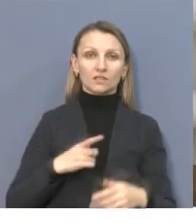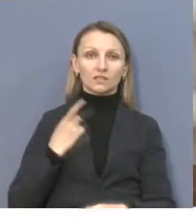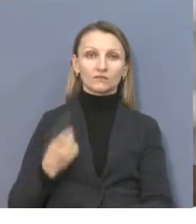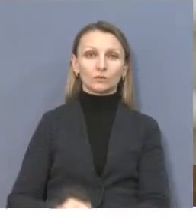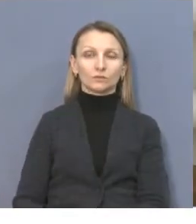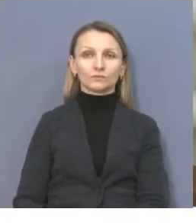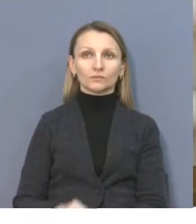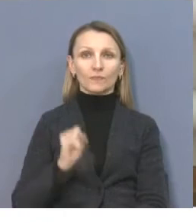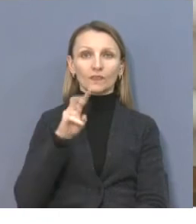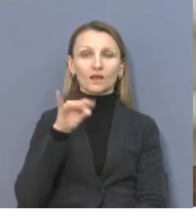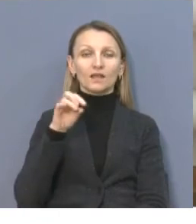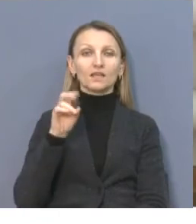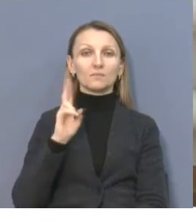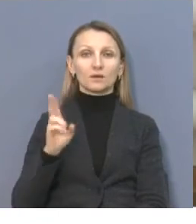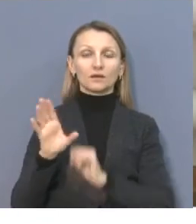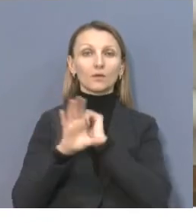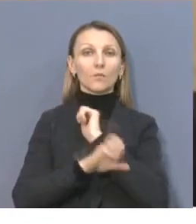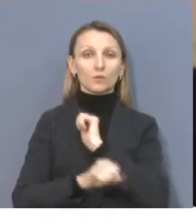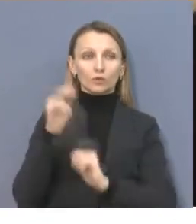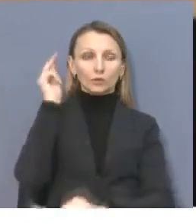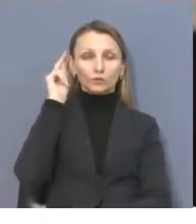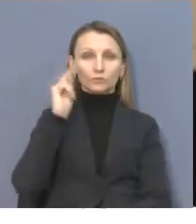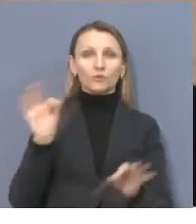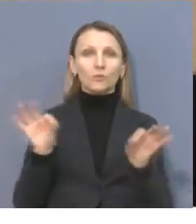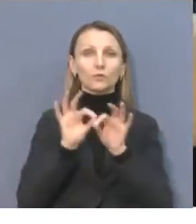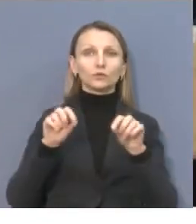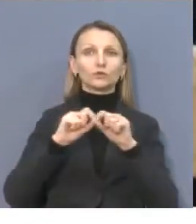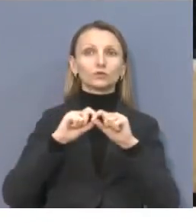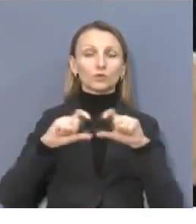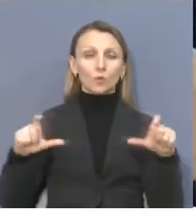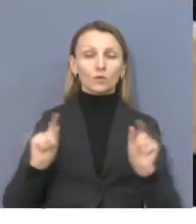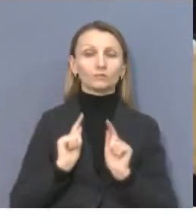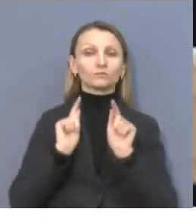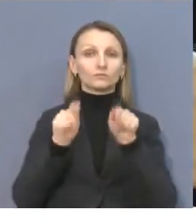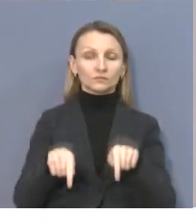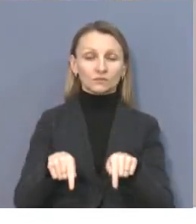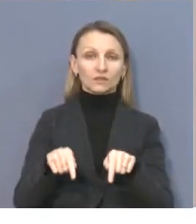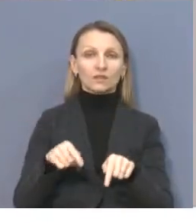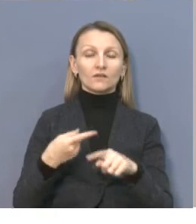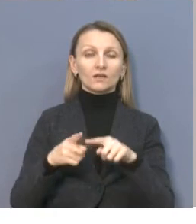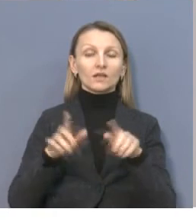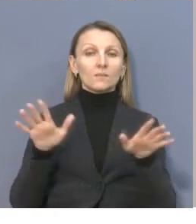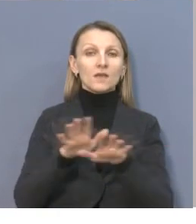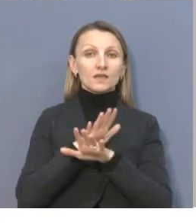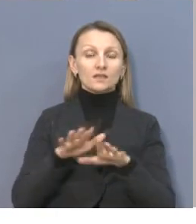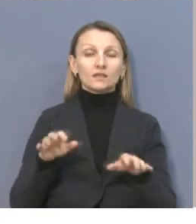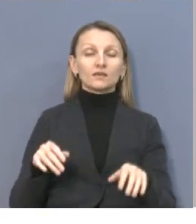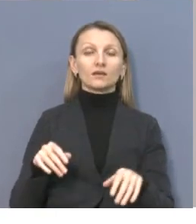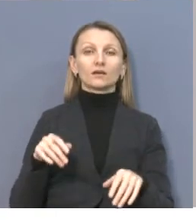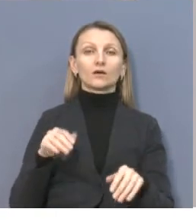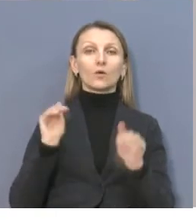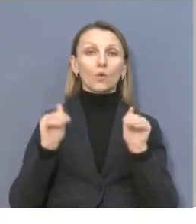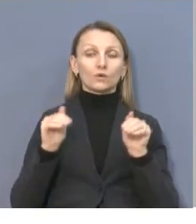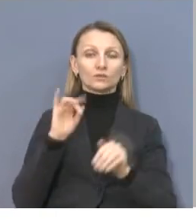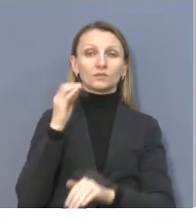алибек рашитов после учебы в музыкальной школе в 2008 году поступил на отделение традиционная песня музыкального колледжа имени биржа на